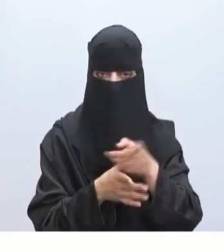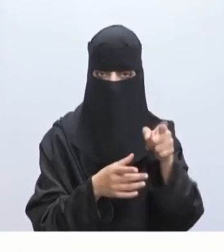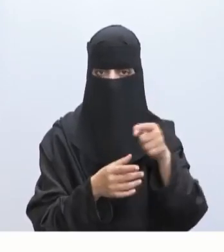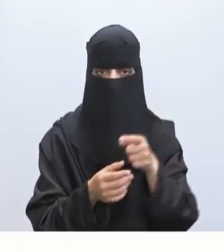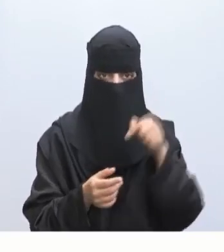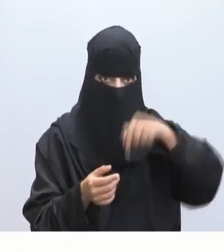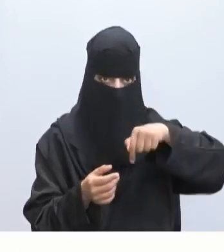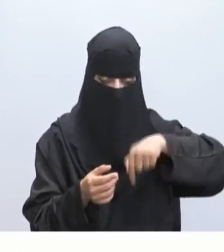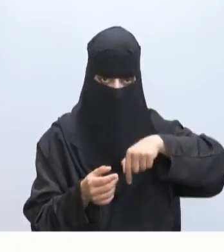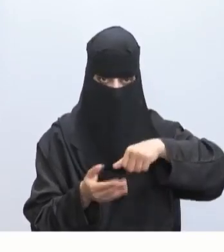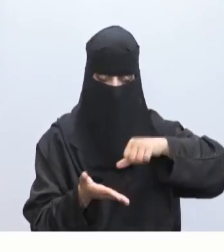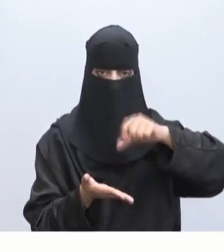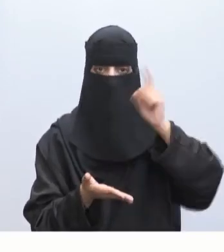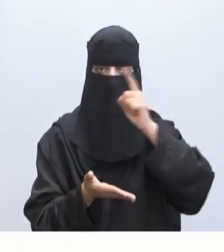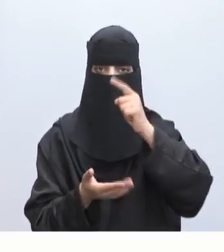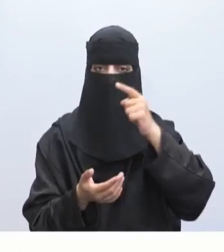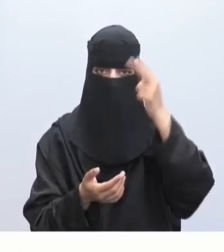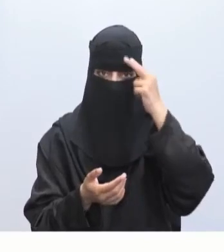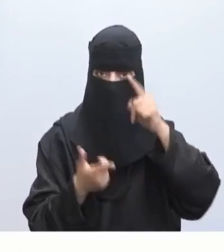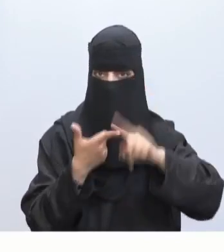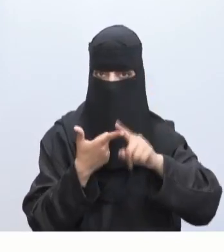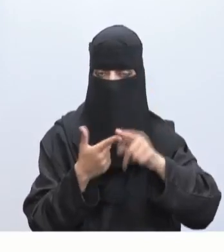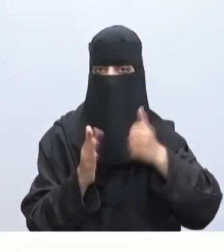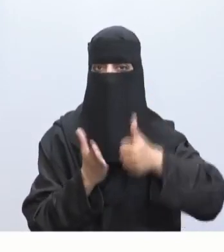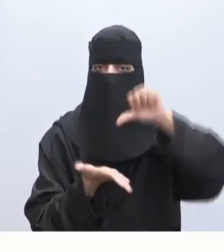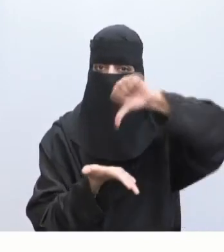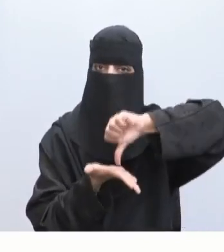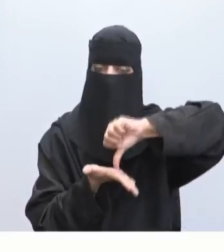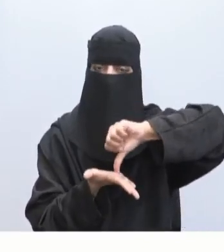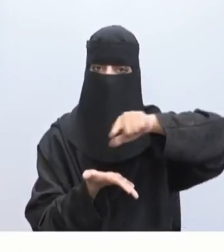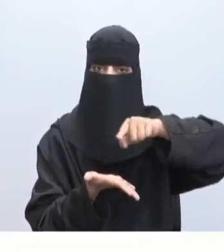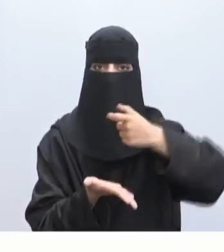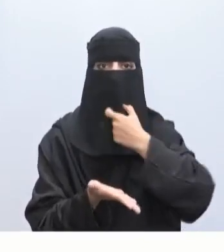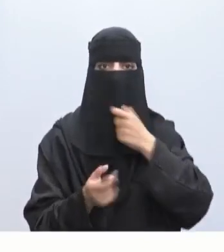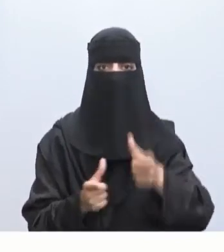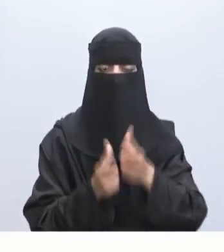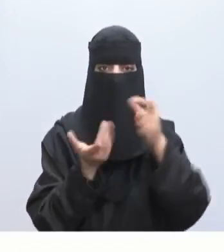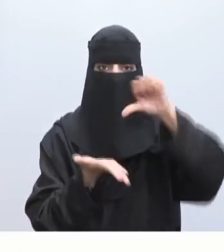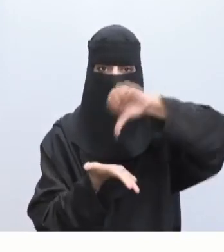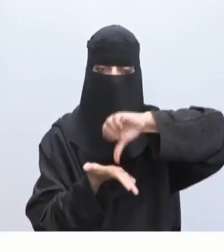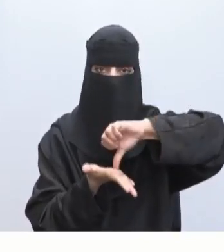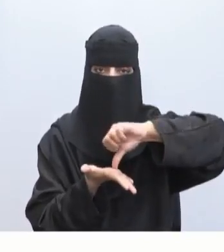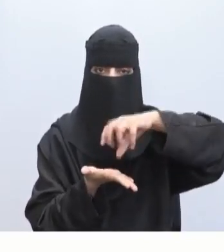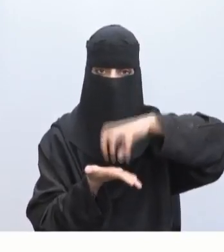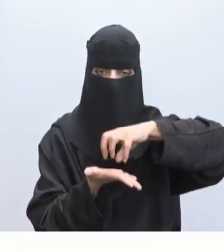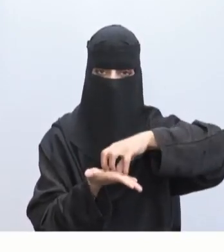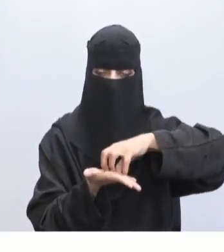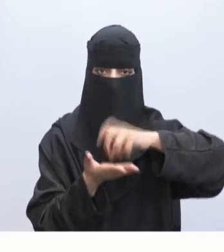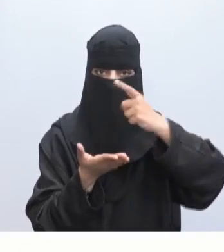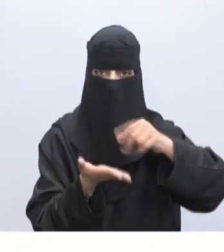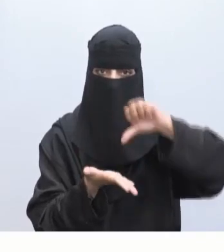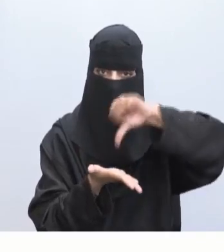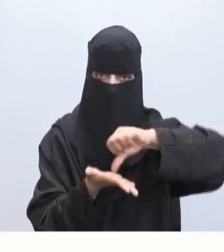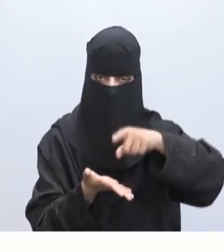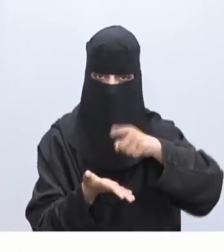بينما في الدوله السعوديه الثانيه اصبحت الرياض هي المركز وهي مكان الحكم او مركز